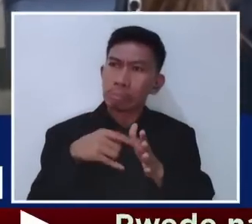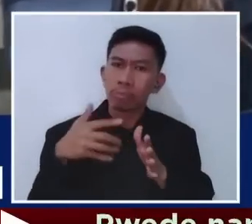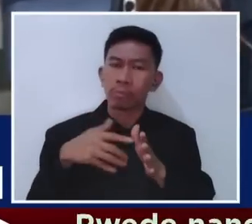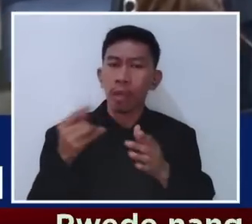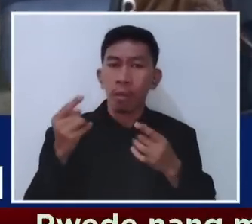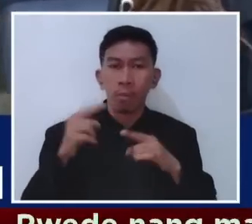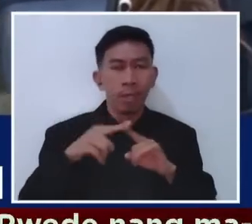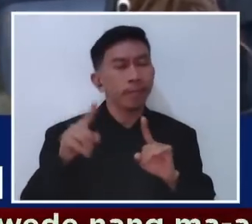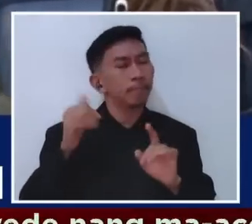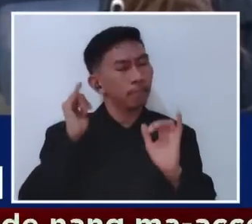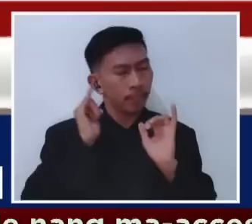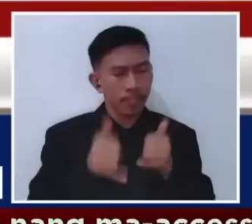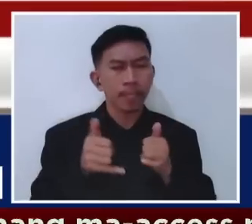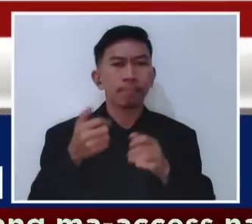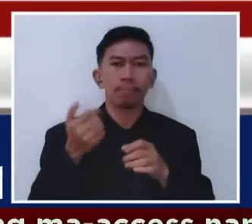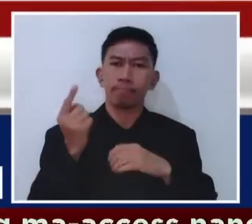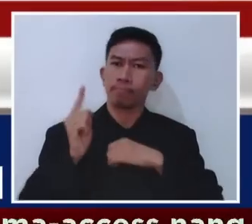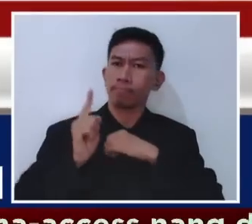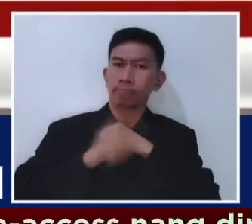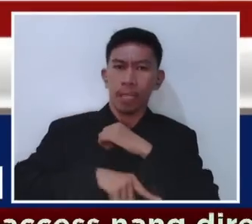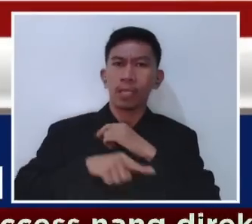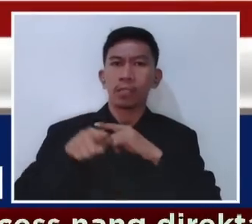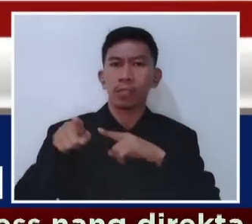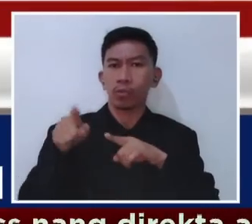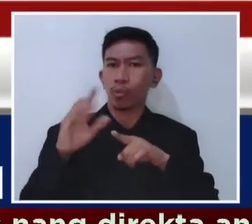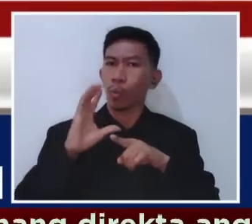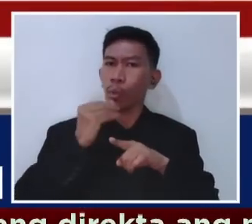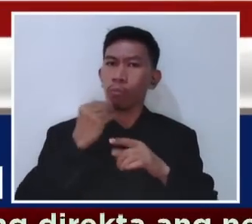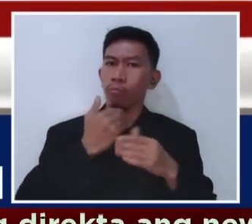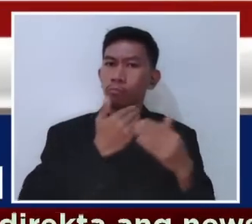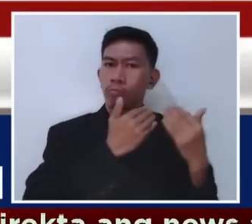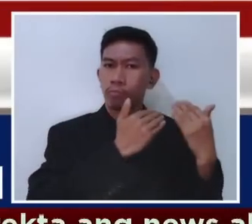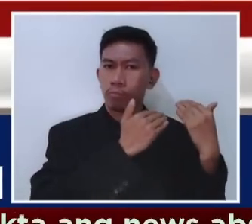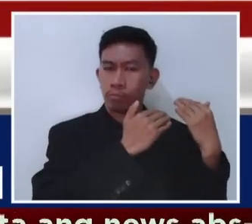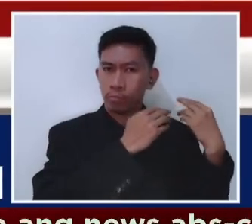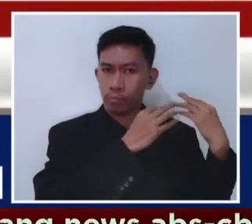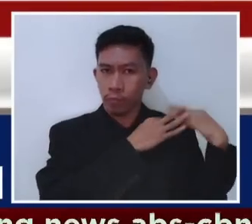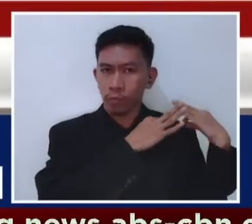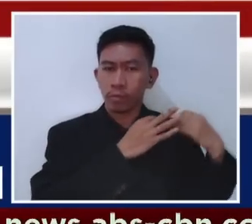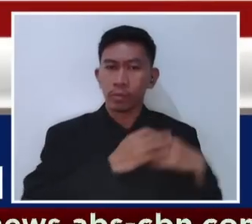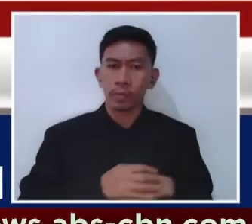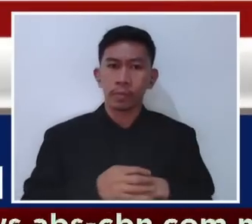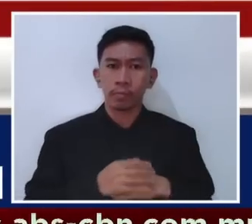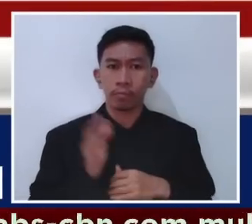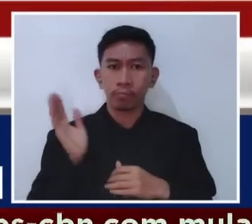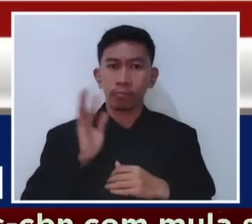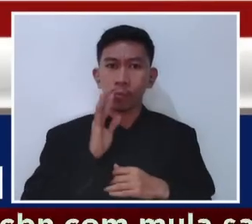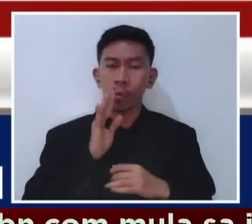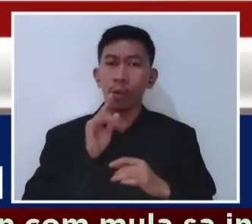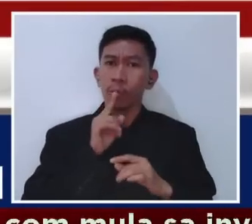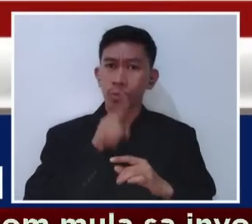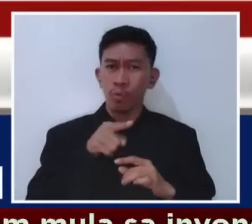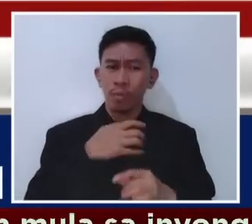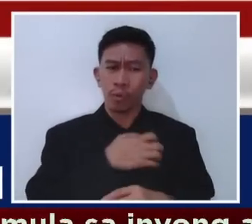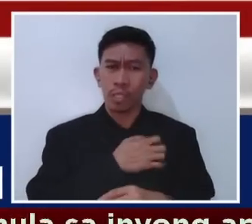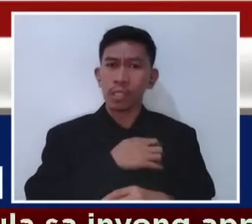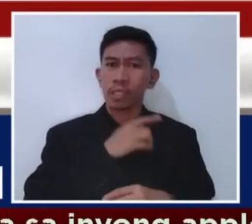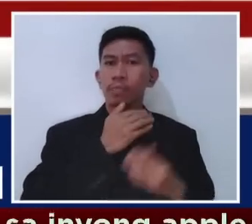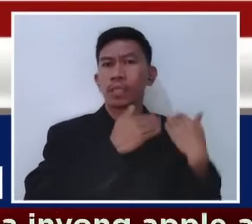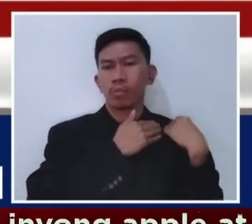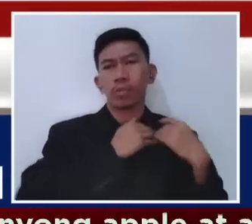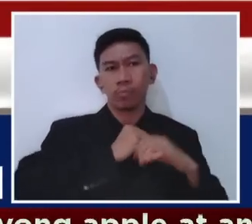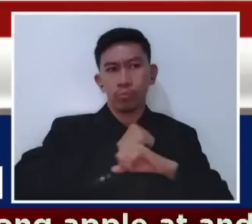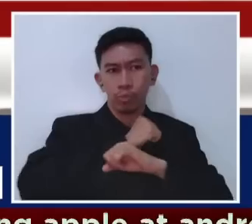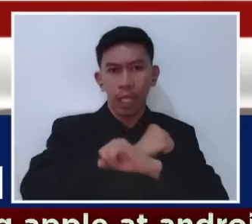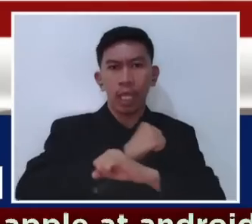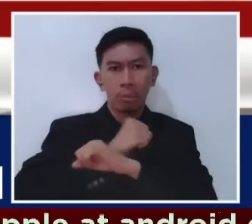sa kanilang hanay. Kasi in the first place, dapat kami po ang protector. So nakita nyo naman po, we will be